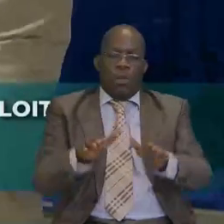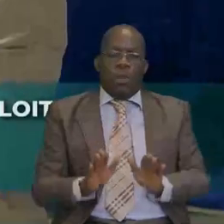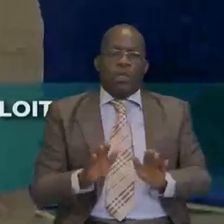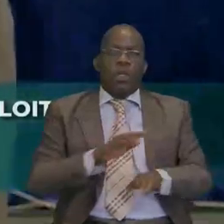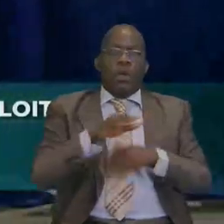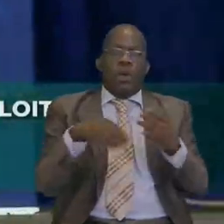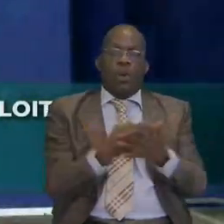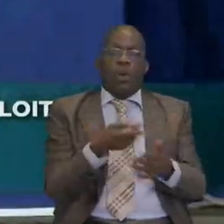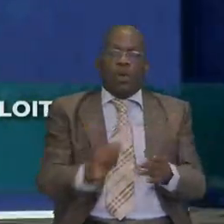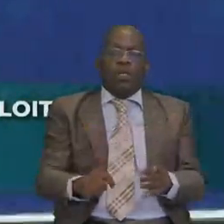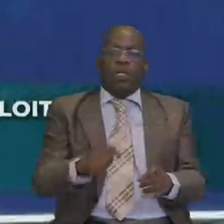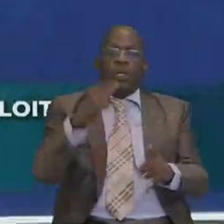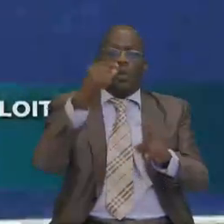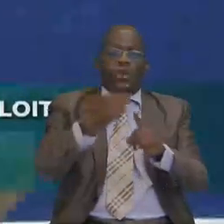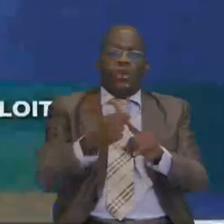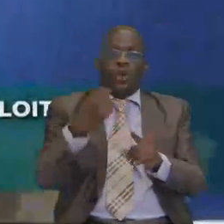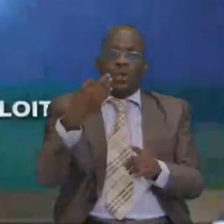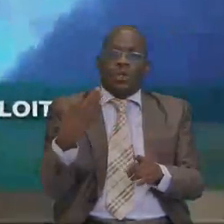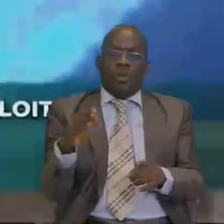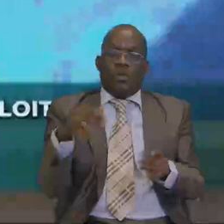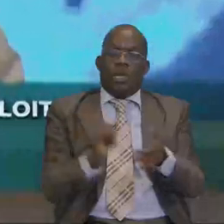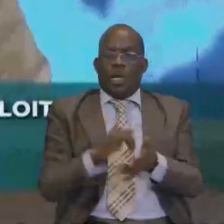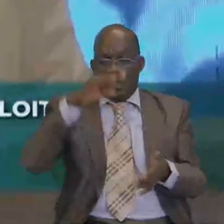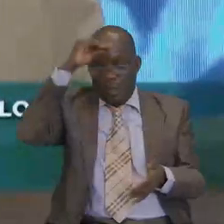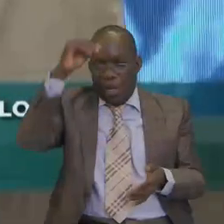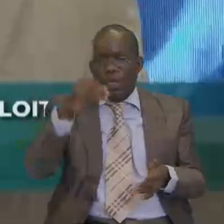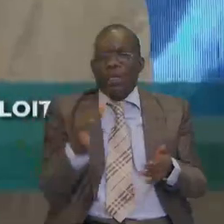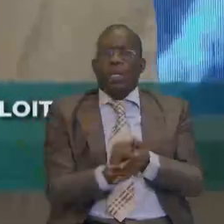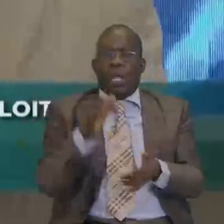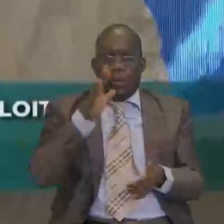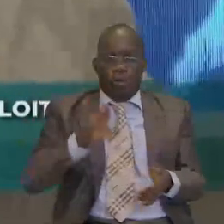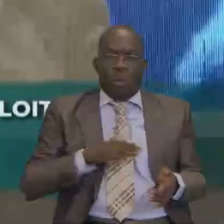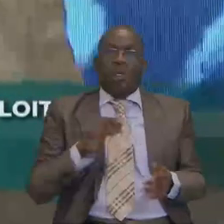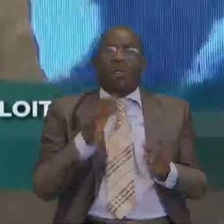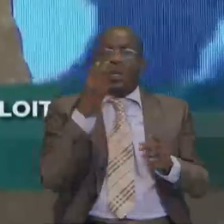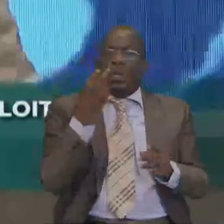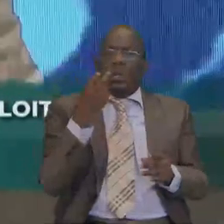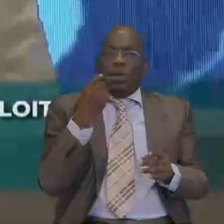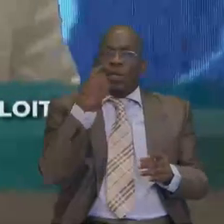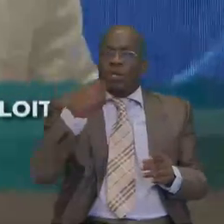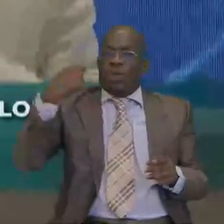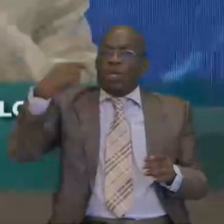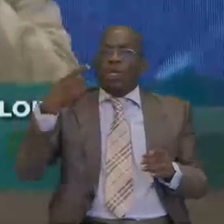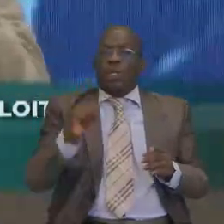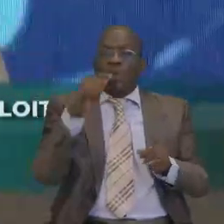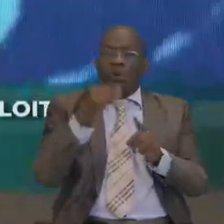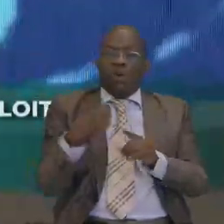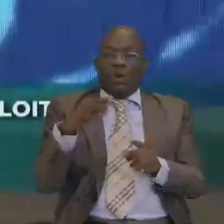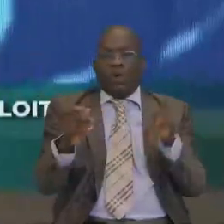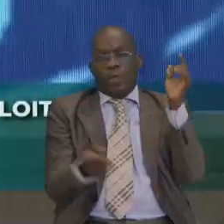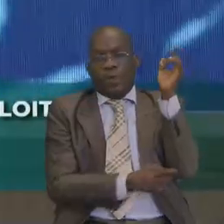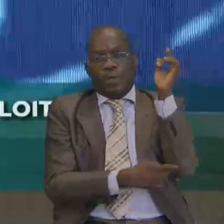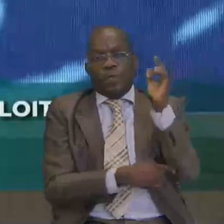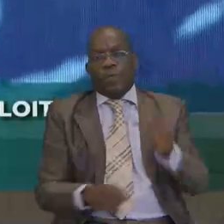ensevelir les paroles, les propos de cet homme, de cette femme qui t'envoie des paroles de tentation.